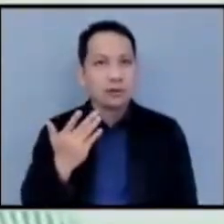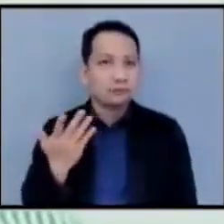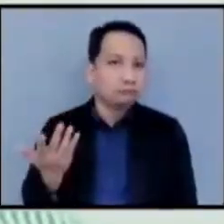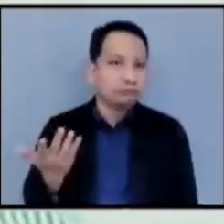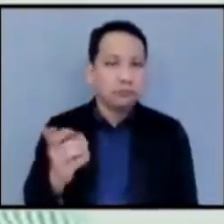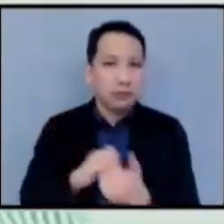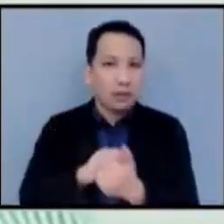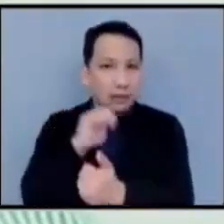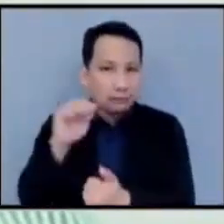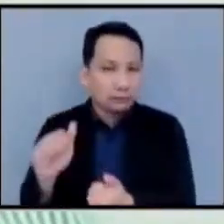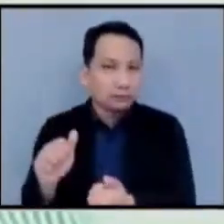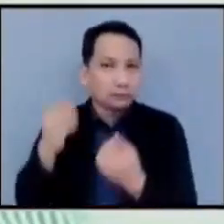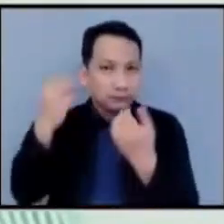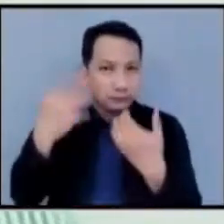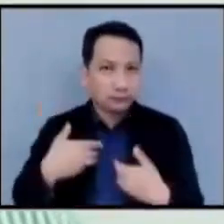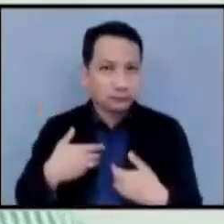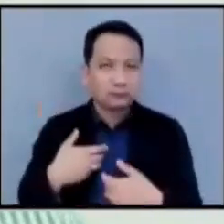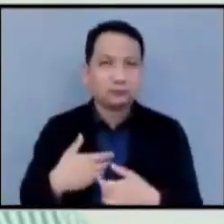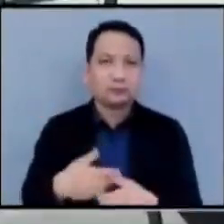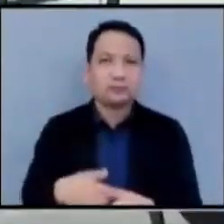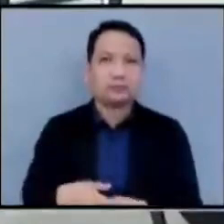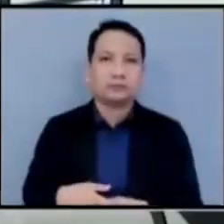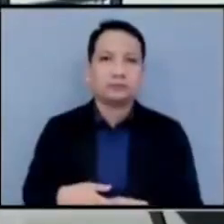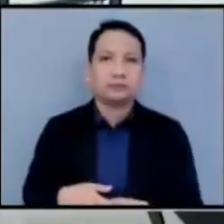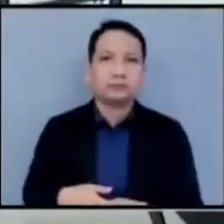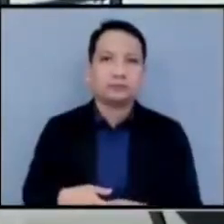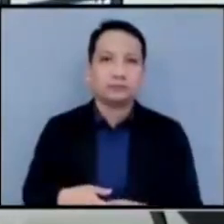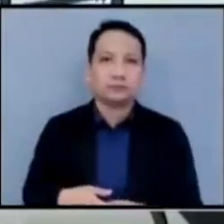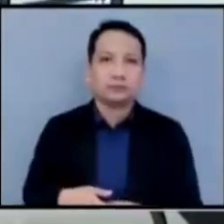were informed by the telcos, it's like parang ice cream truck.